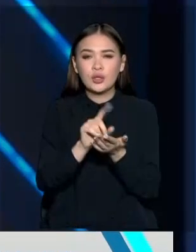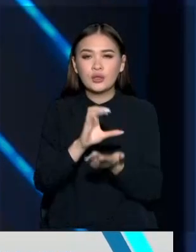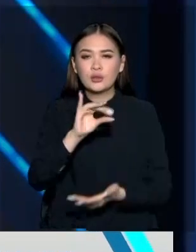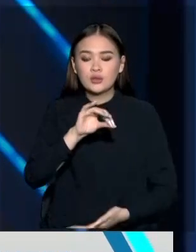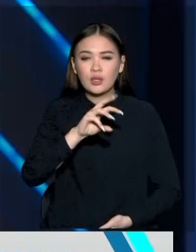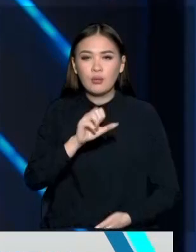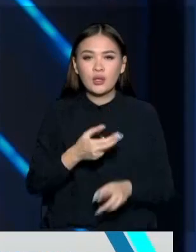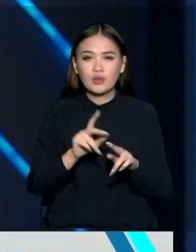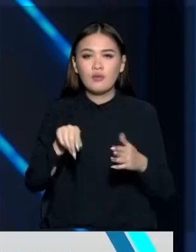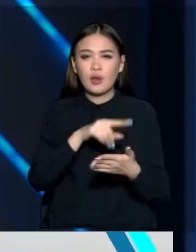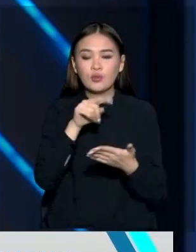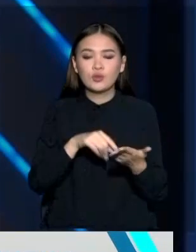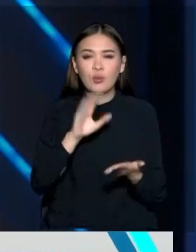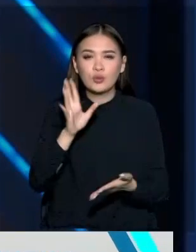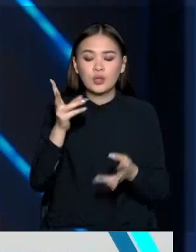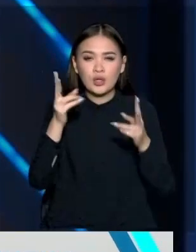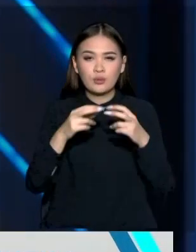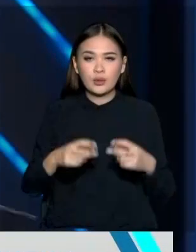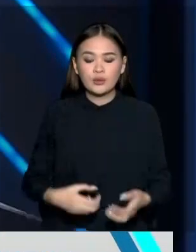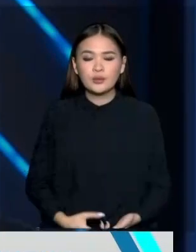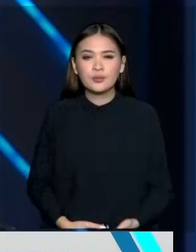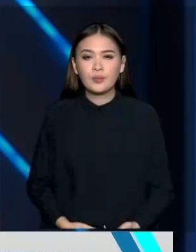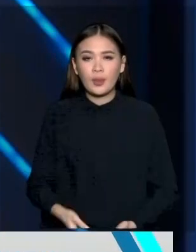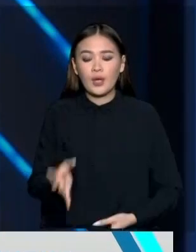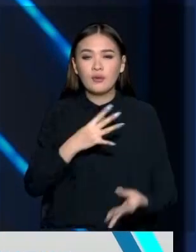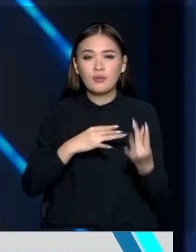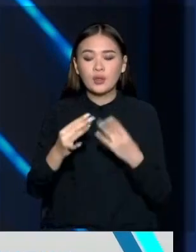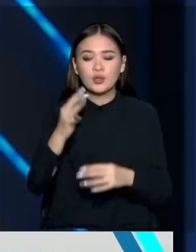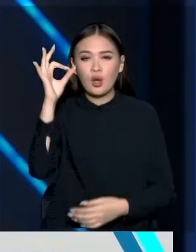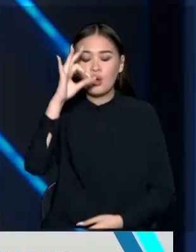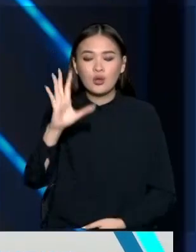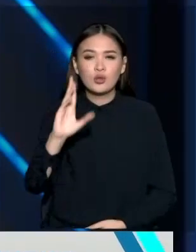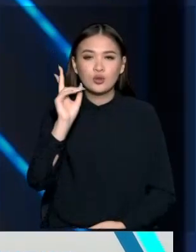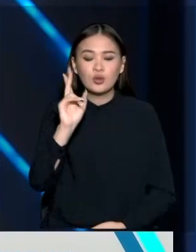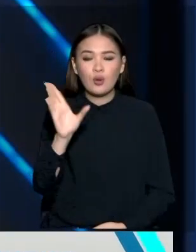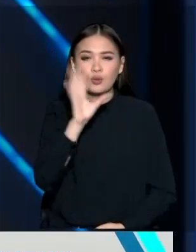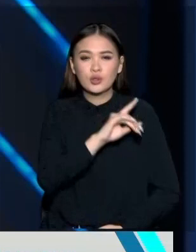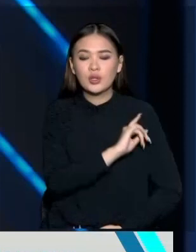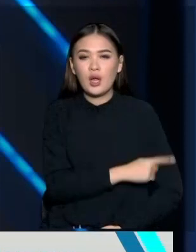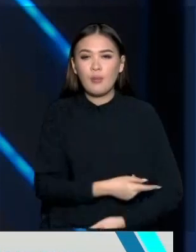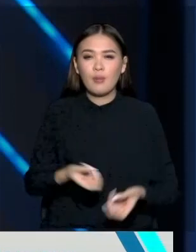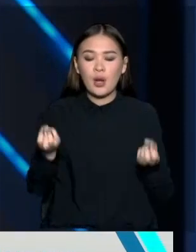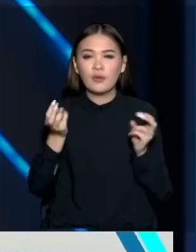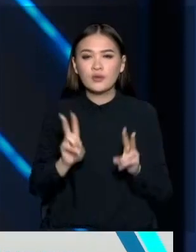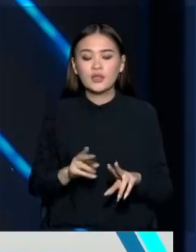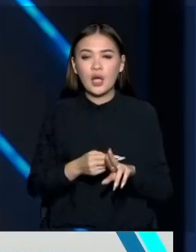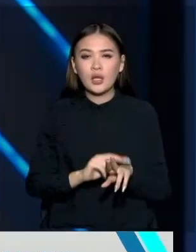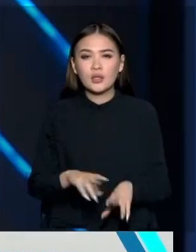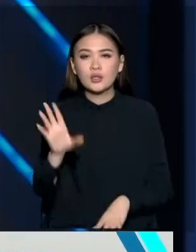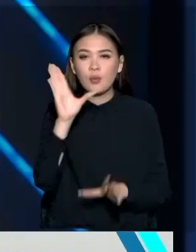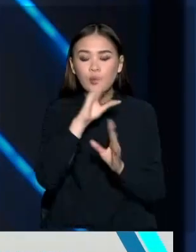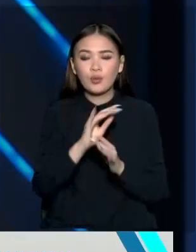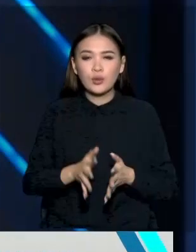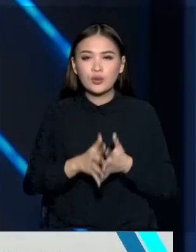к этому вопросу мы придем будем рассматривать Давайте поговорим о тех кто в силу своей профессии испытывают